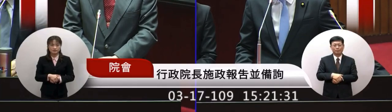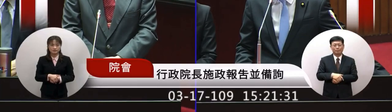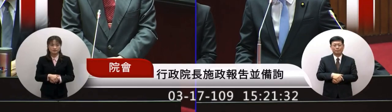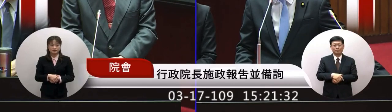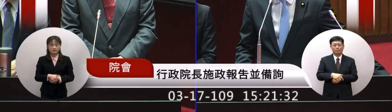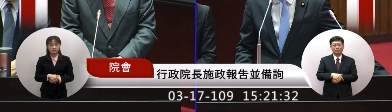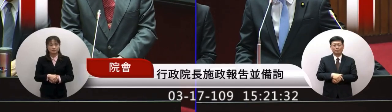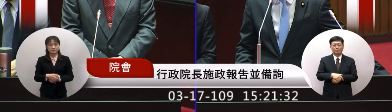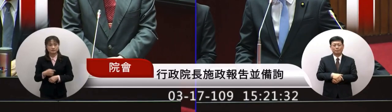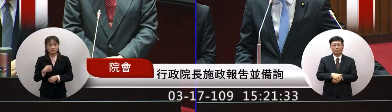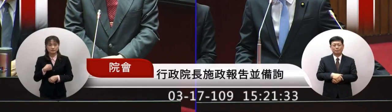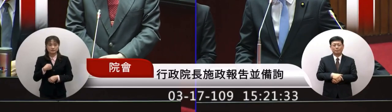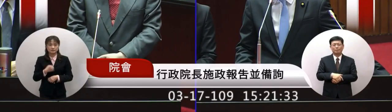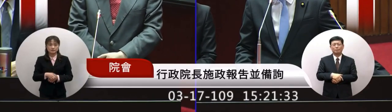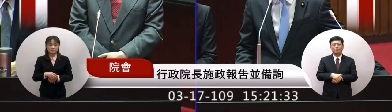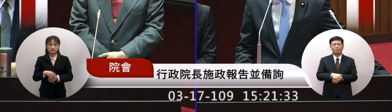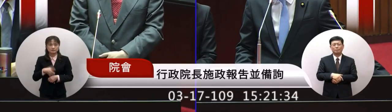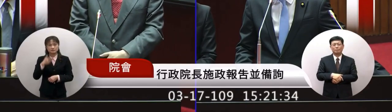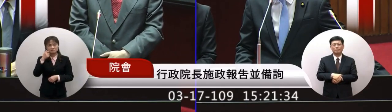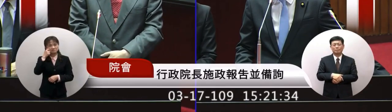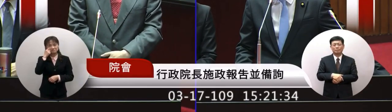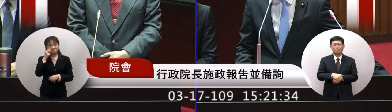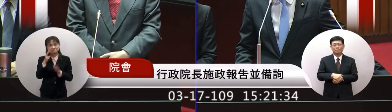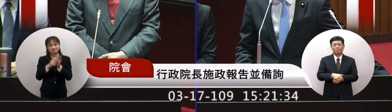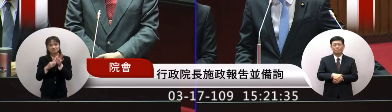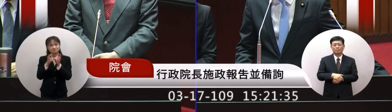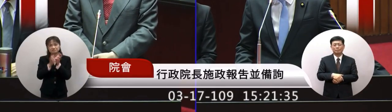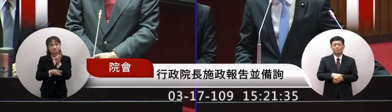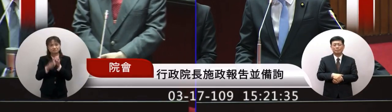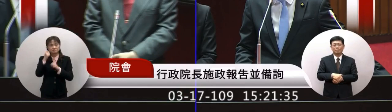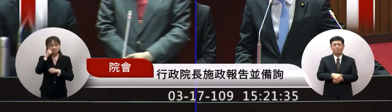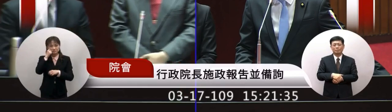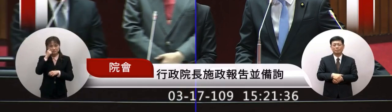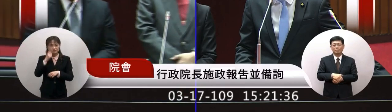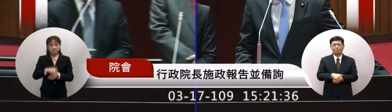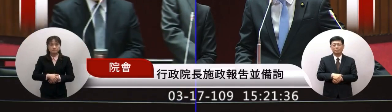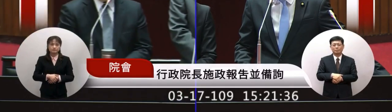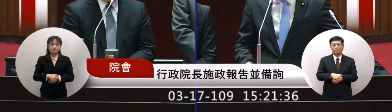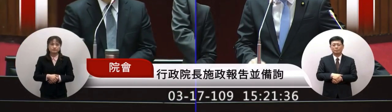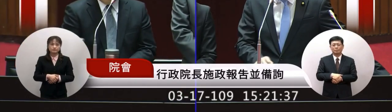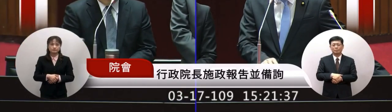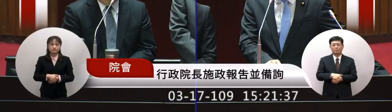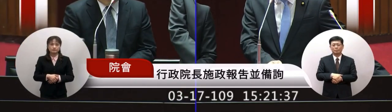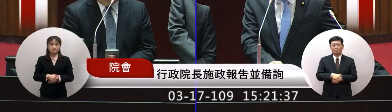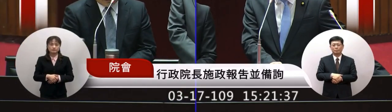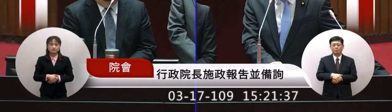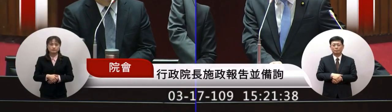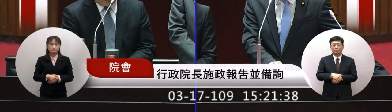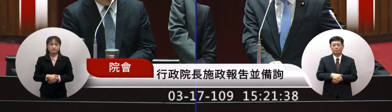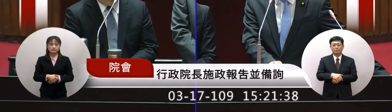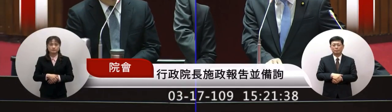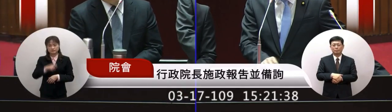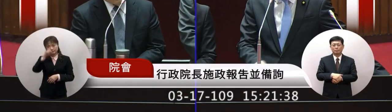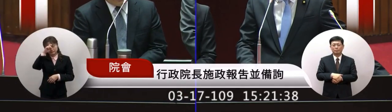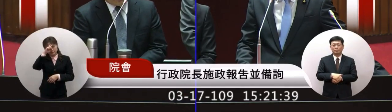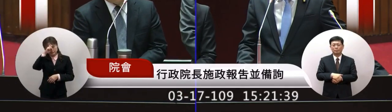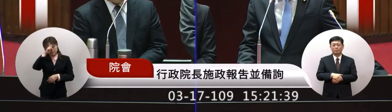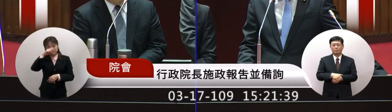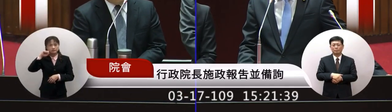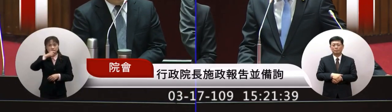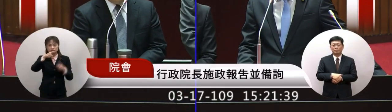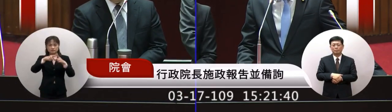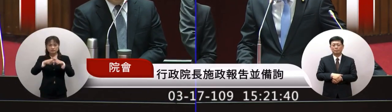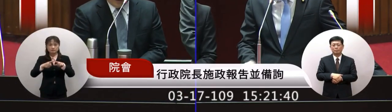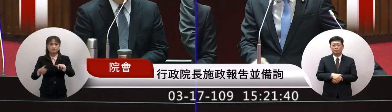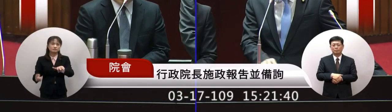我不建议， 很难描写啦。很多事情，反正我们希望把同胞尽量的